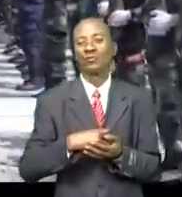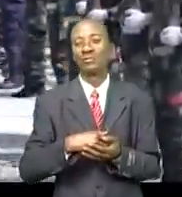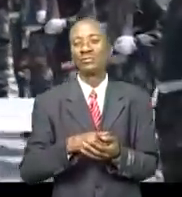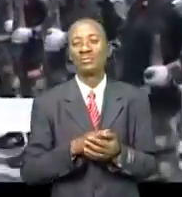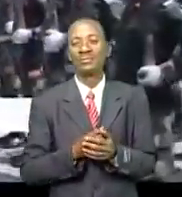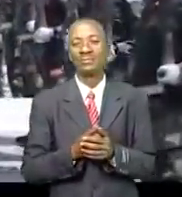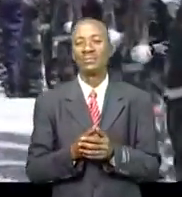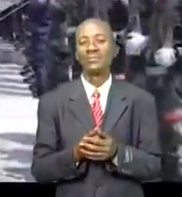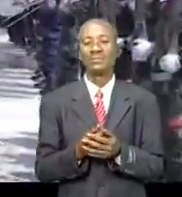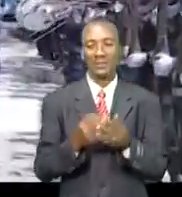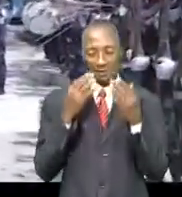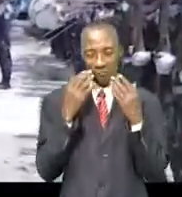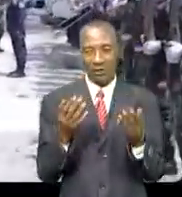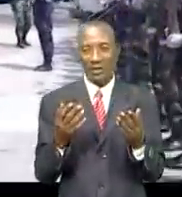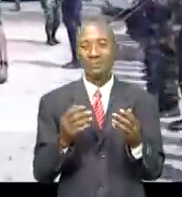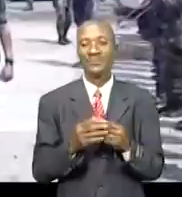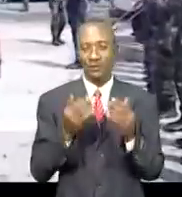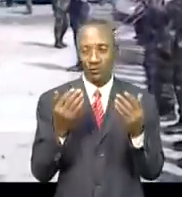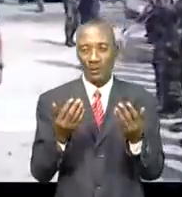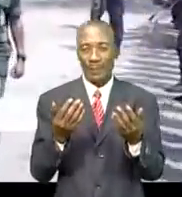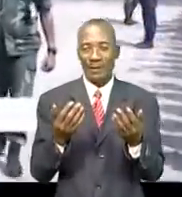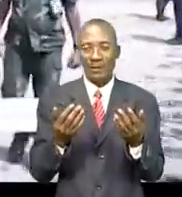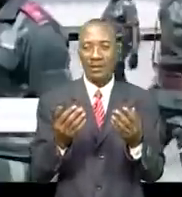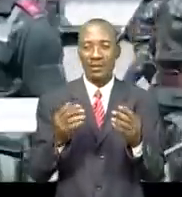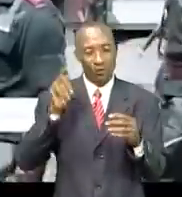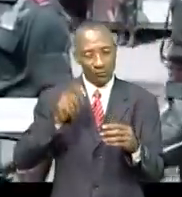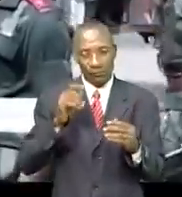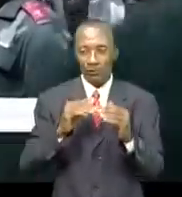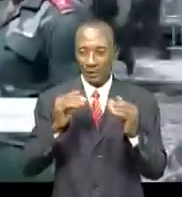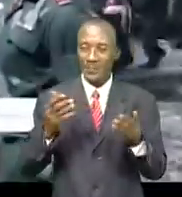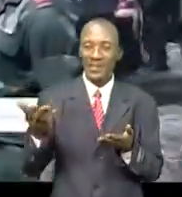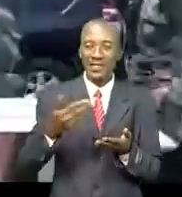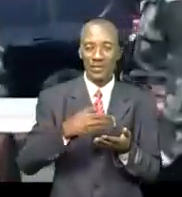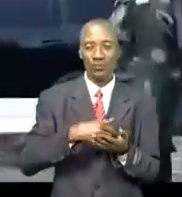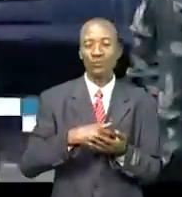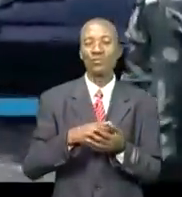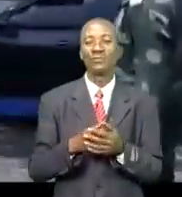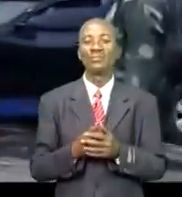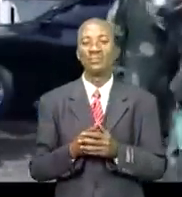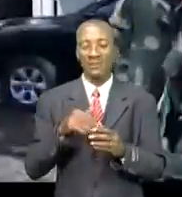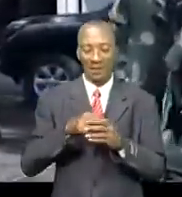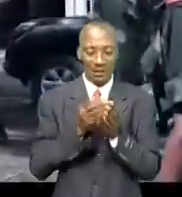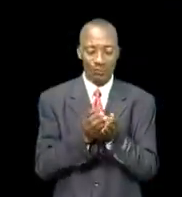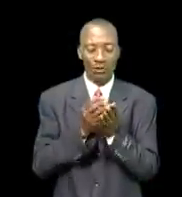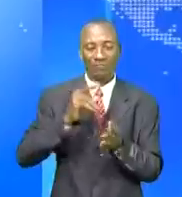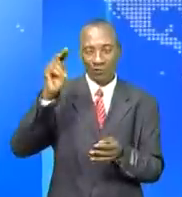dans quelques heures, afin de restaurer la paix et de rétablir l'autorité de l'État dans cette partie du territoire